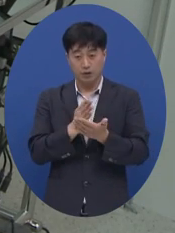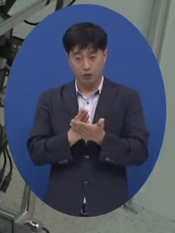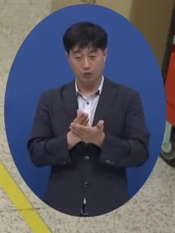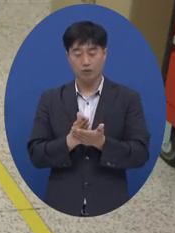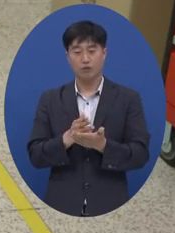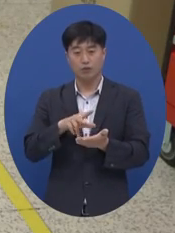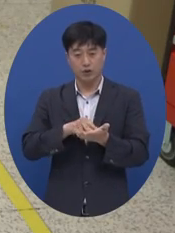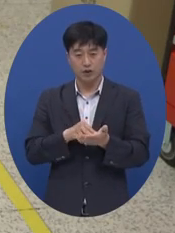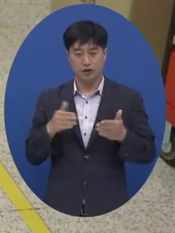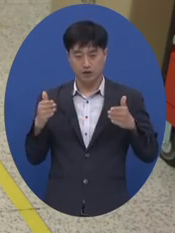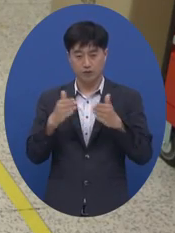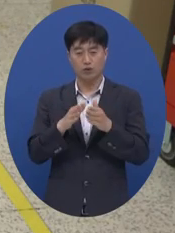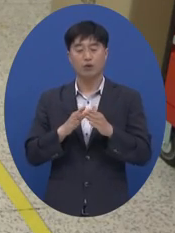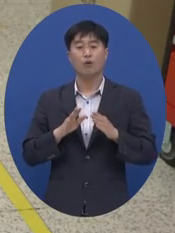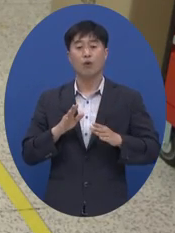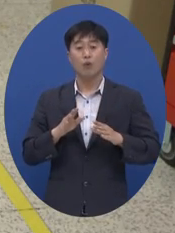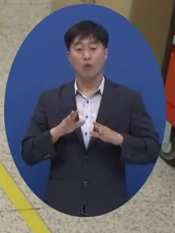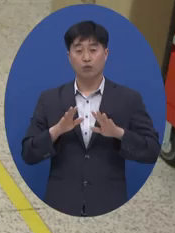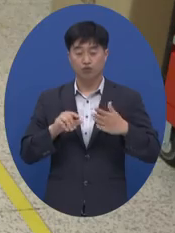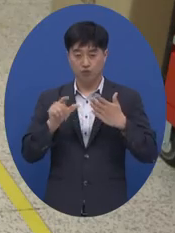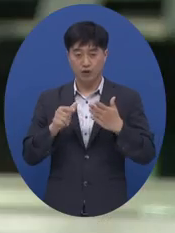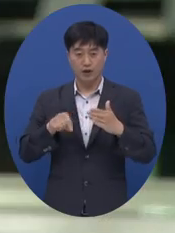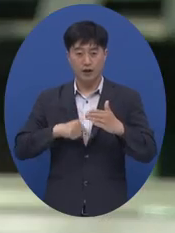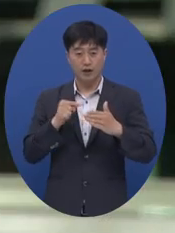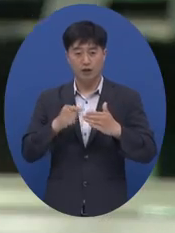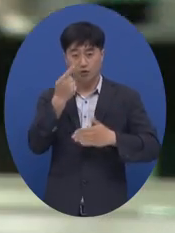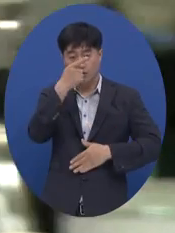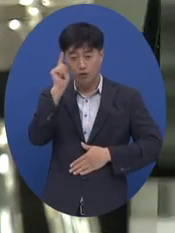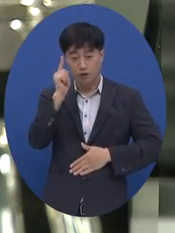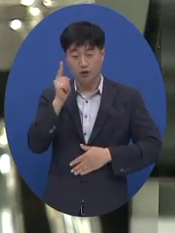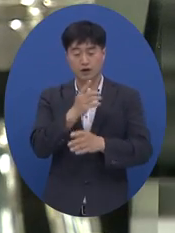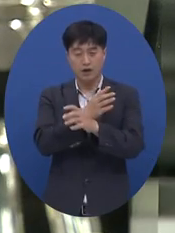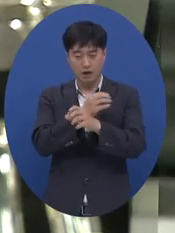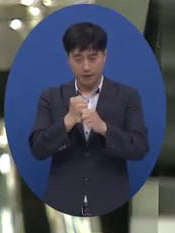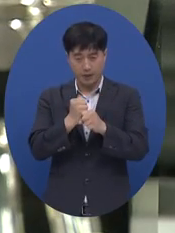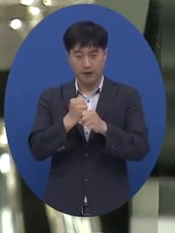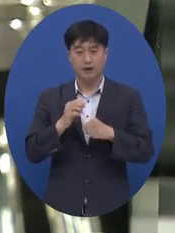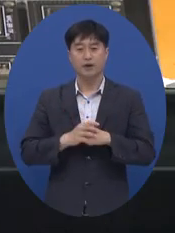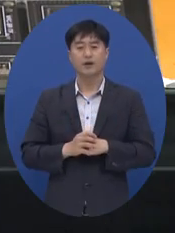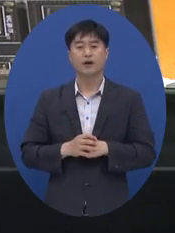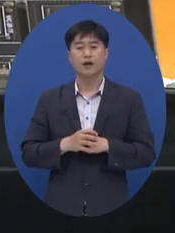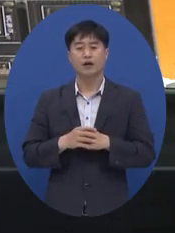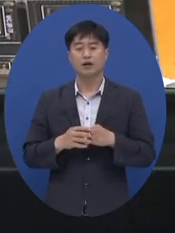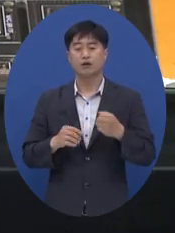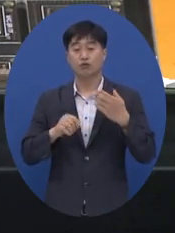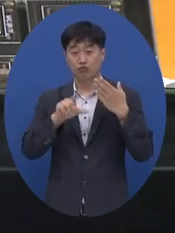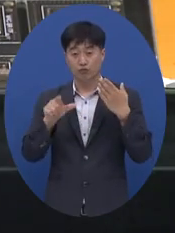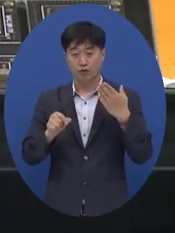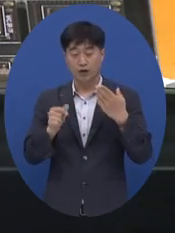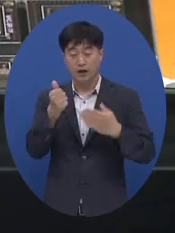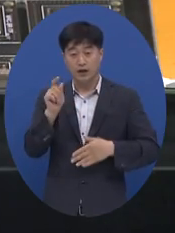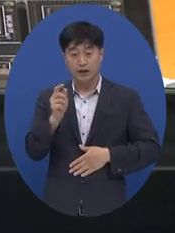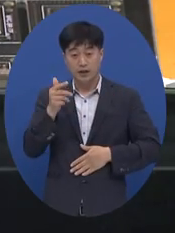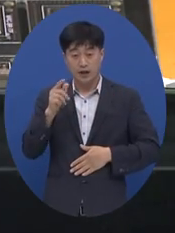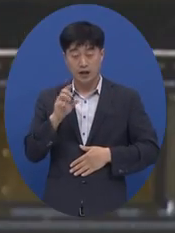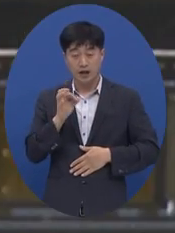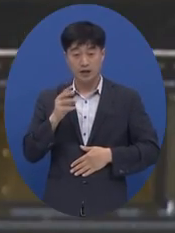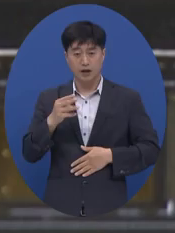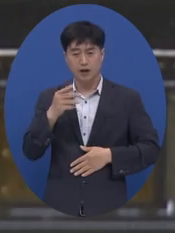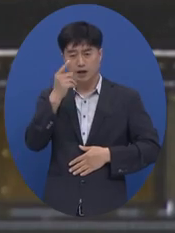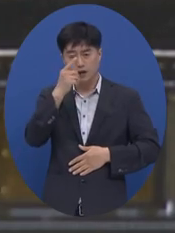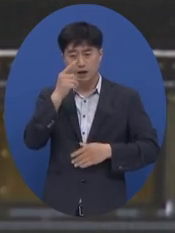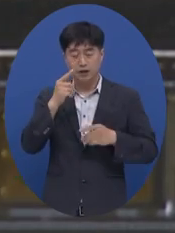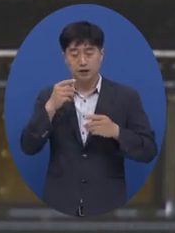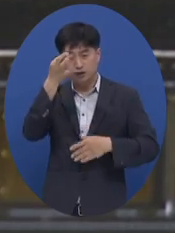계획입니다. 도는 먼저 이달 안으로 러시아 혁신기술기업과 업무 협약을 맺고 다음 달 한양대 에리카 캠퍼스에